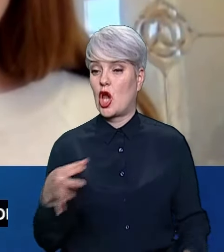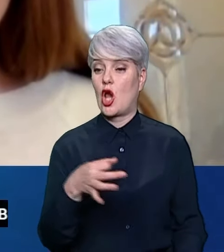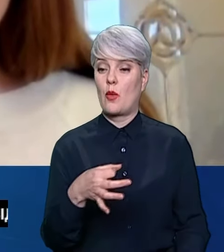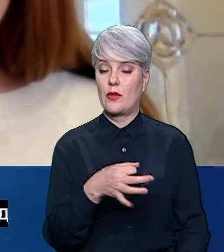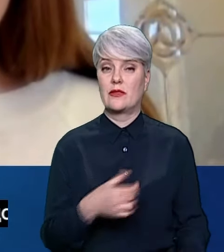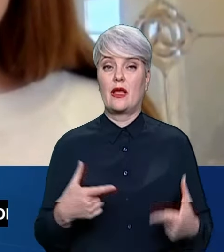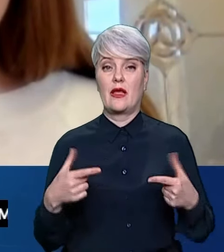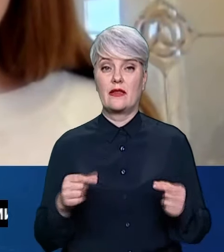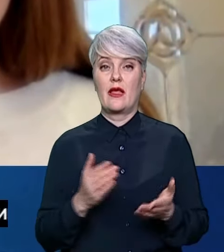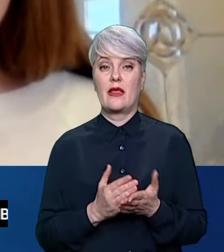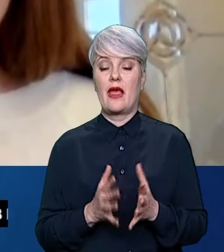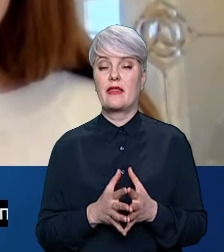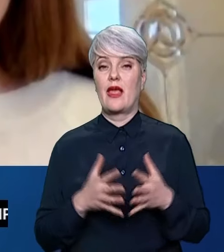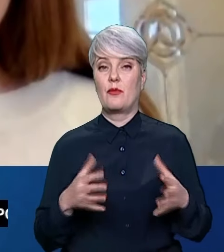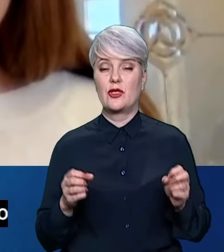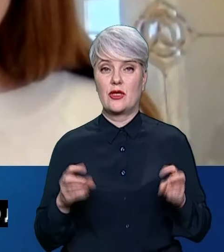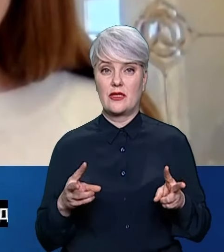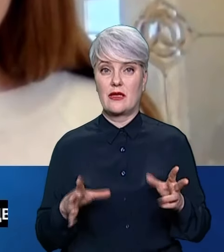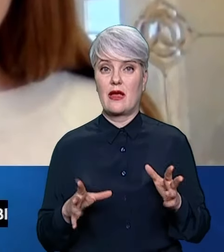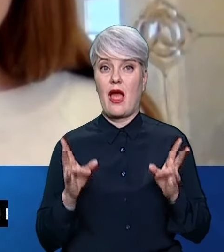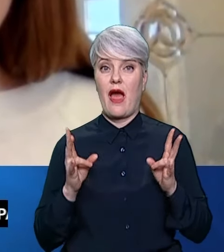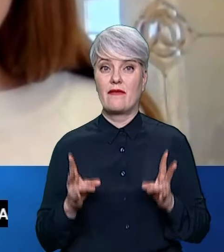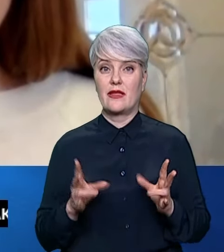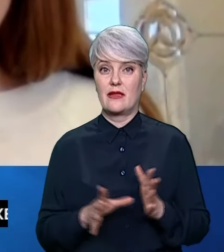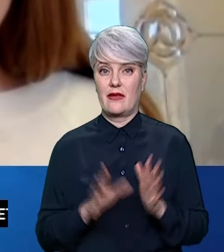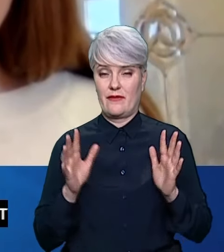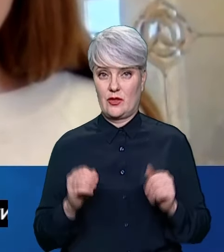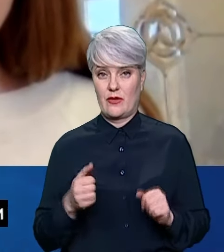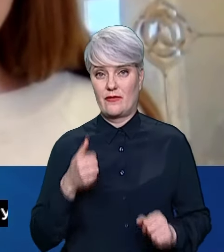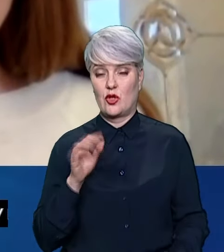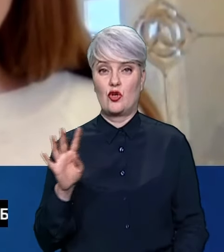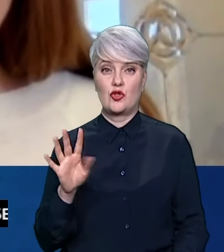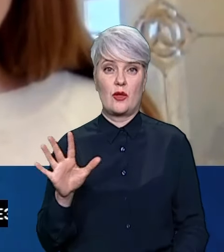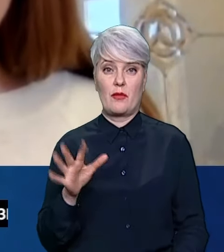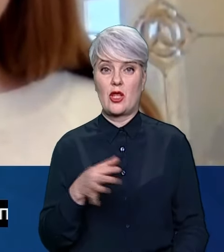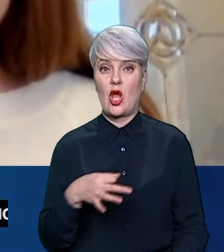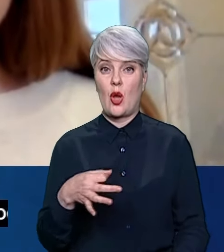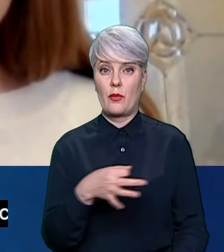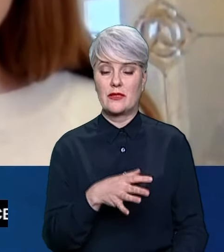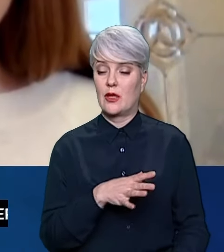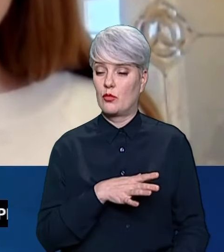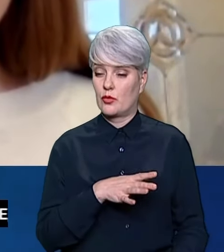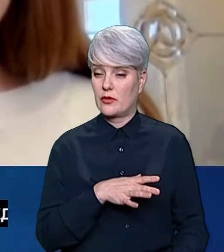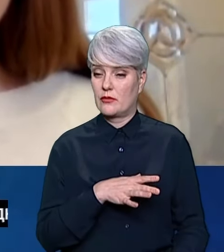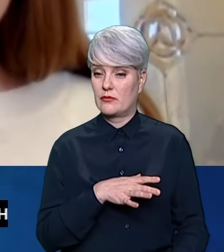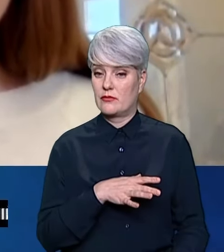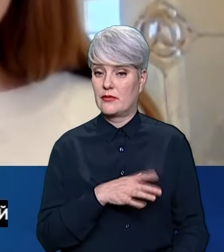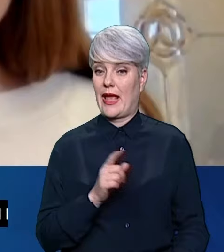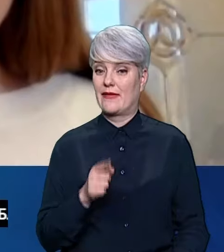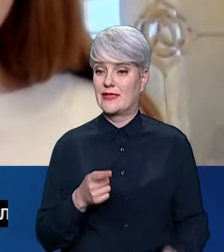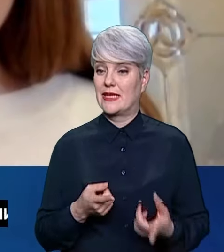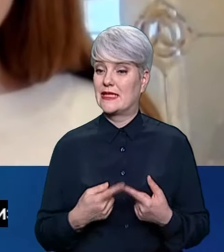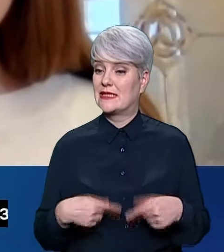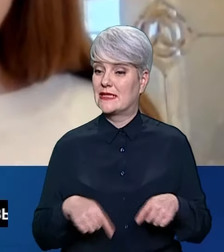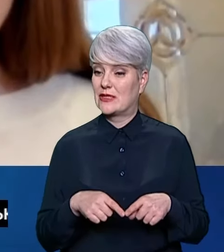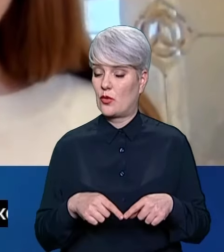є найбільші ризики аварійних відключень? Якщо не помиляюсь, вчора 4 чи 5 областей були в цій зоні